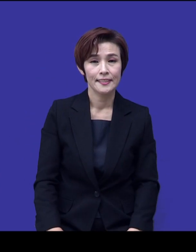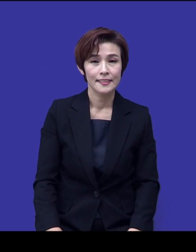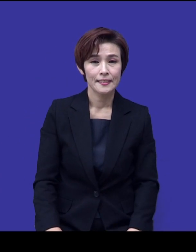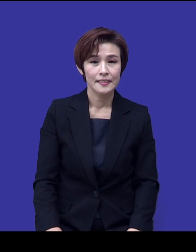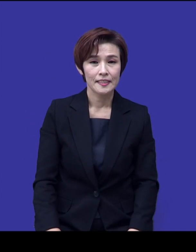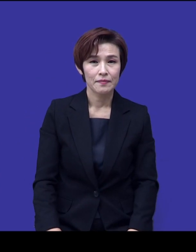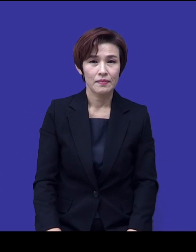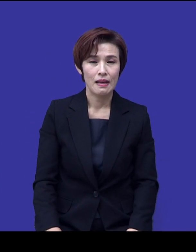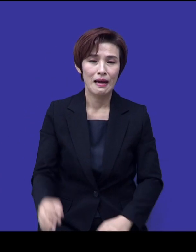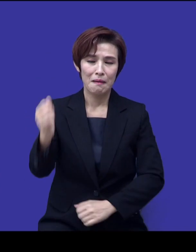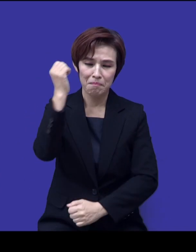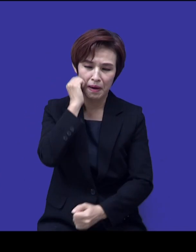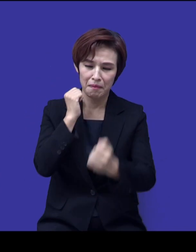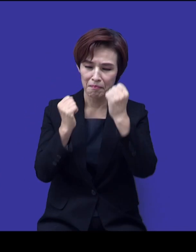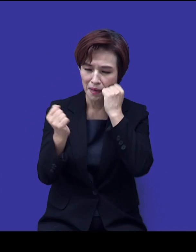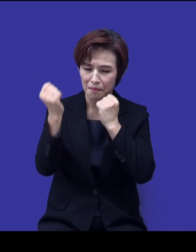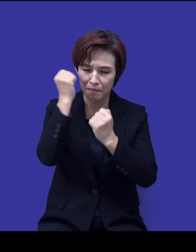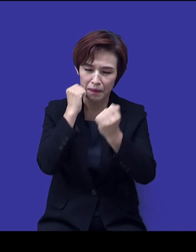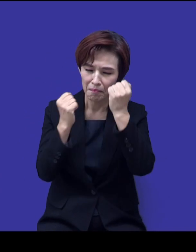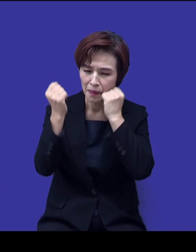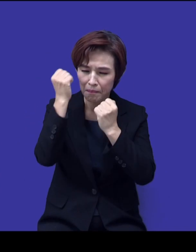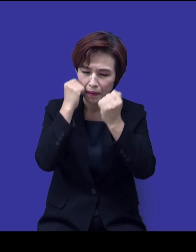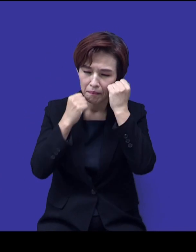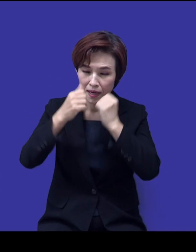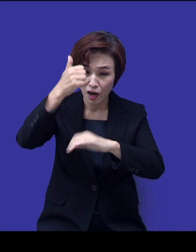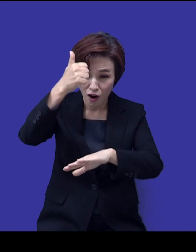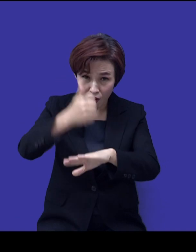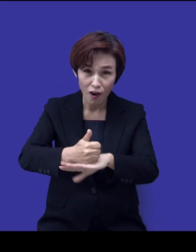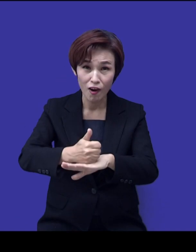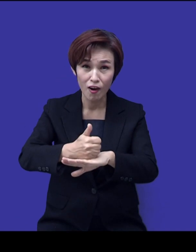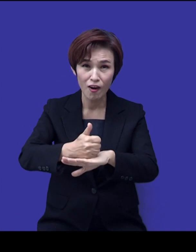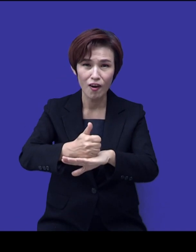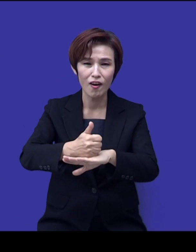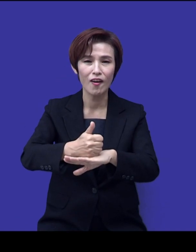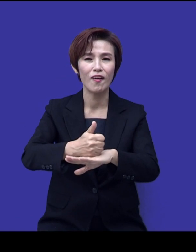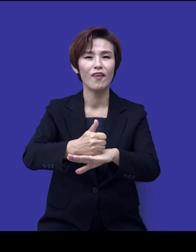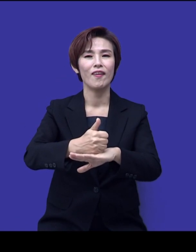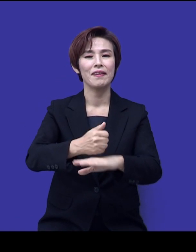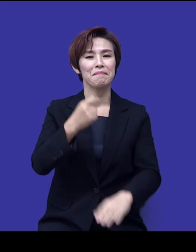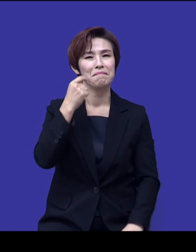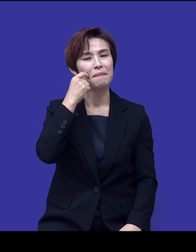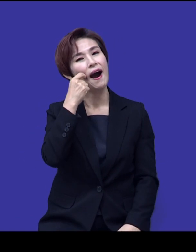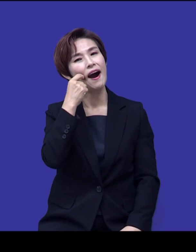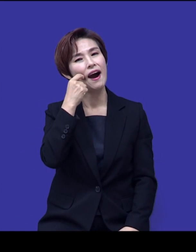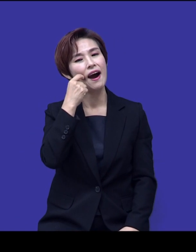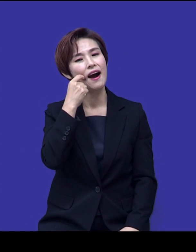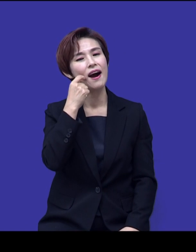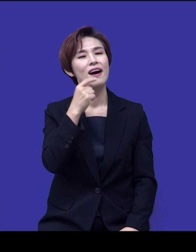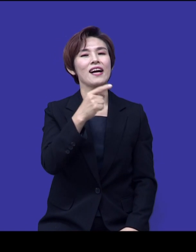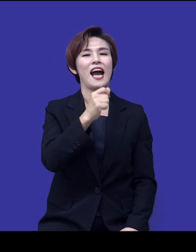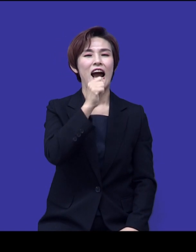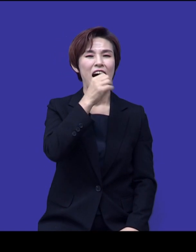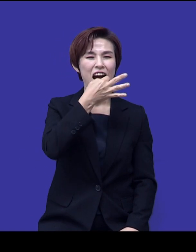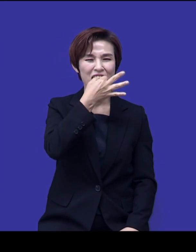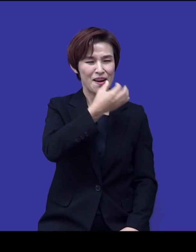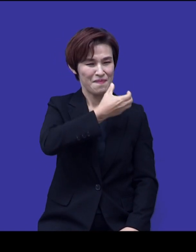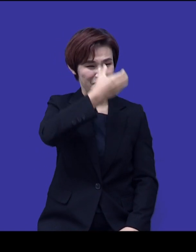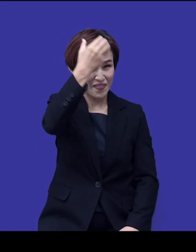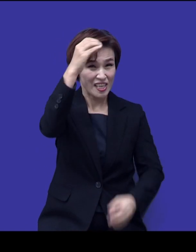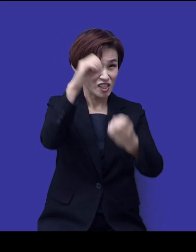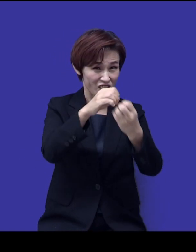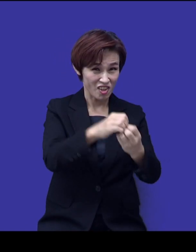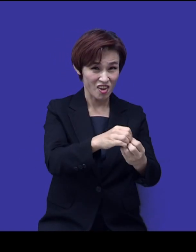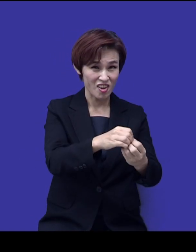계속 이제 굴욕을 맛보면서 작품을 하시다가 이제 결국은 제대로 터진 드라마가 이제 야망의 전설. 전설인가요? 근데